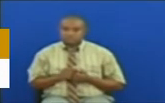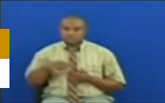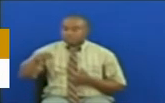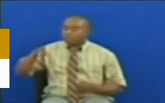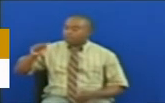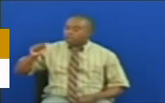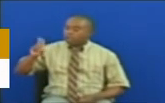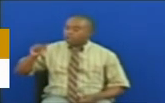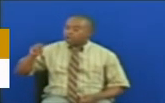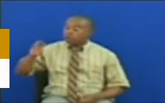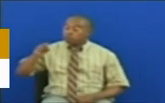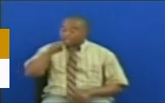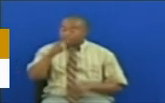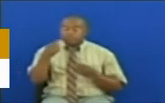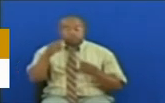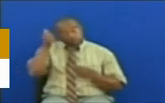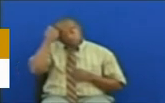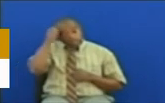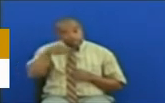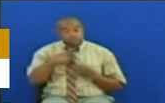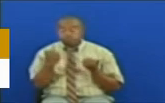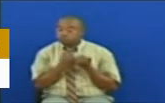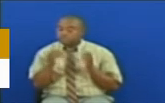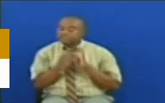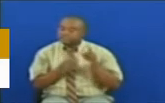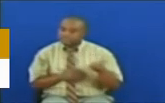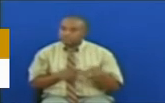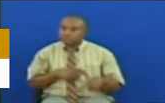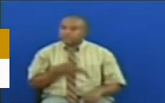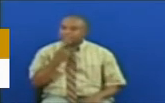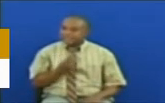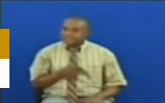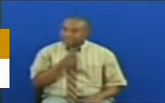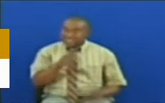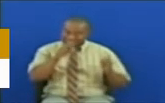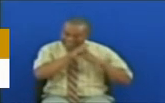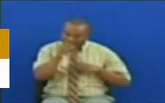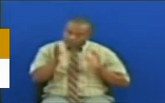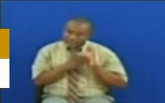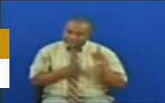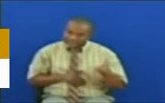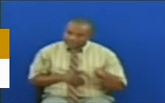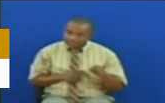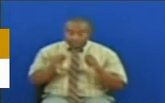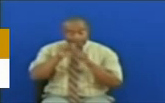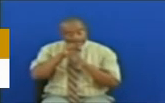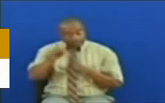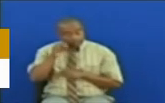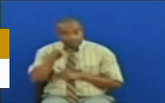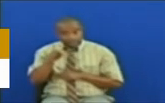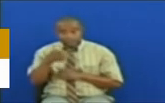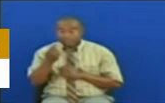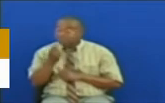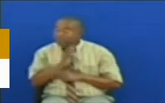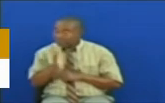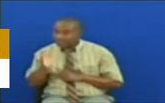hivyo. Tunapotunga sheria, yani actually tunachotaka utuambie, kifungu cha 9 kipengele kilichoandikwa hapa kimeandikwa hivi